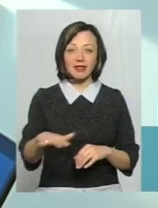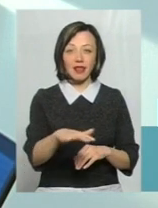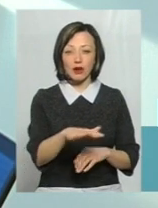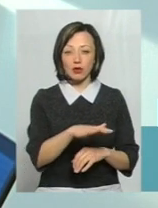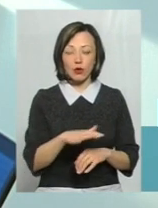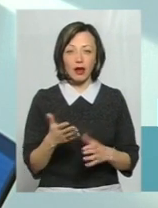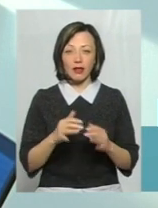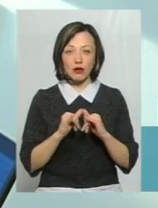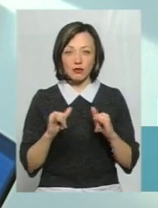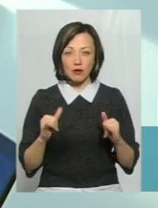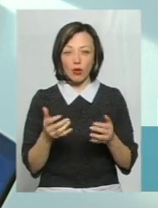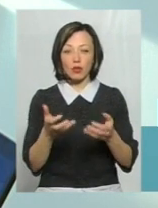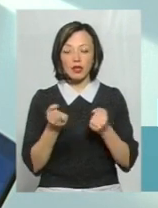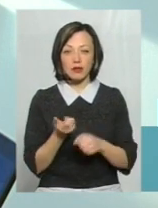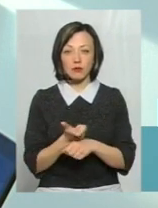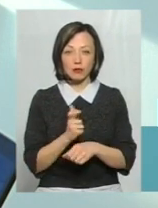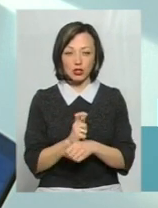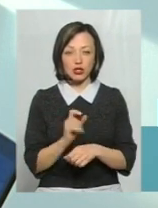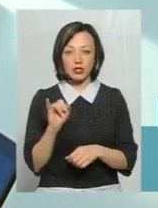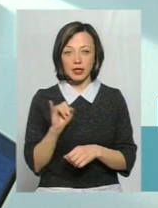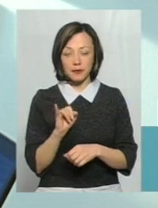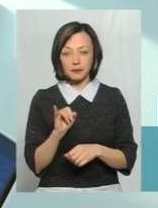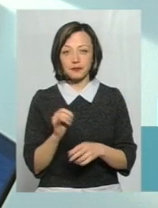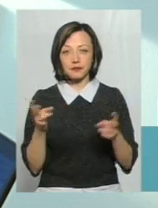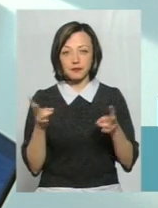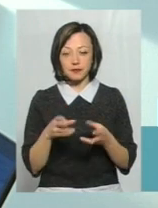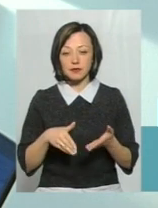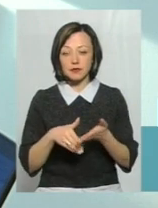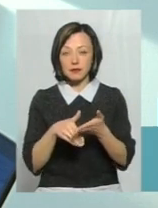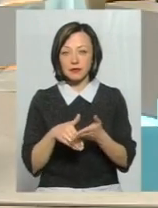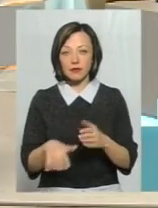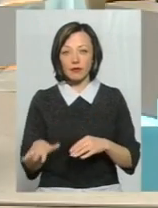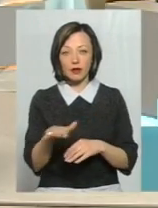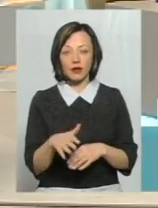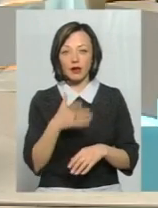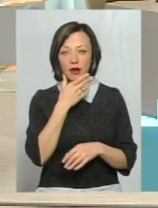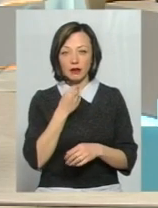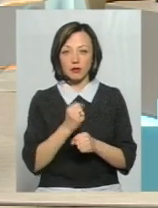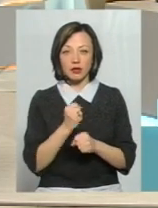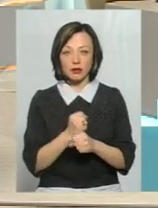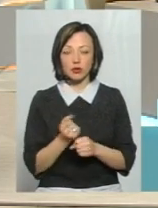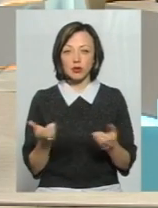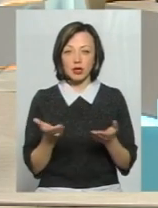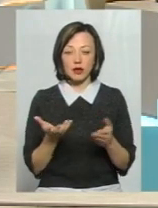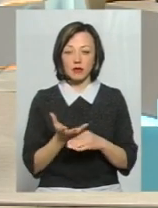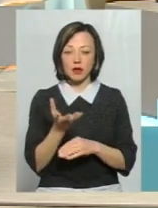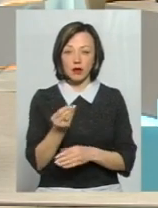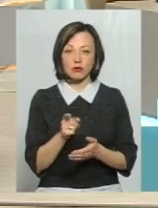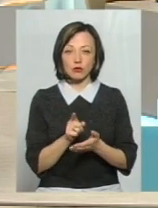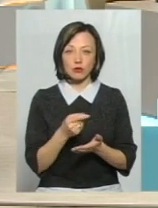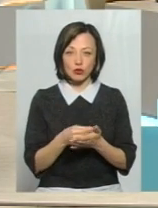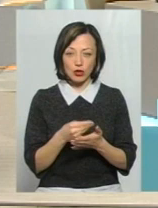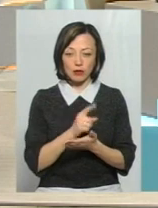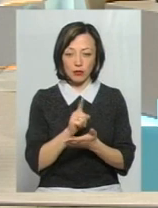не розвиваються, щоб вони одержали більше. І з другої сторони, треба стимулювати ті території, які гарно працюють, які платять бюджет, повинні